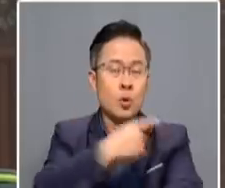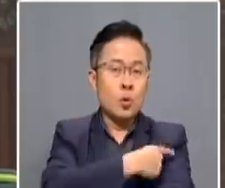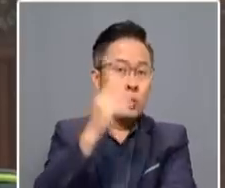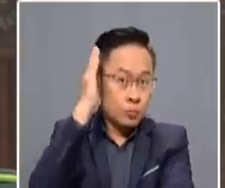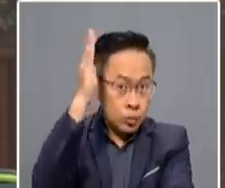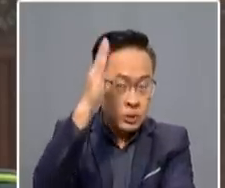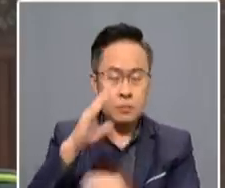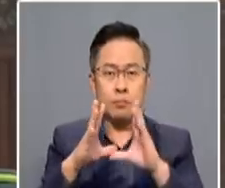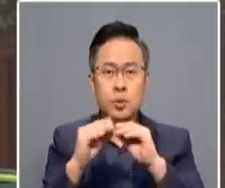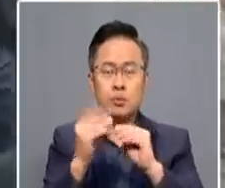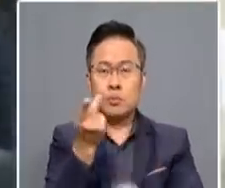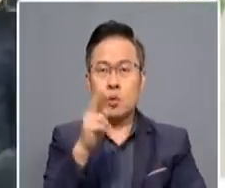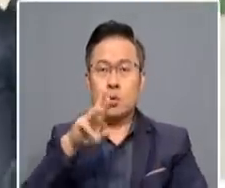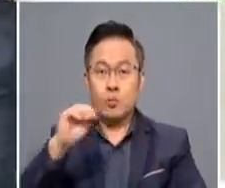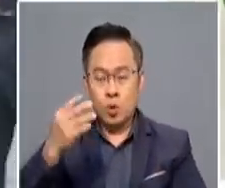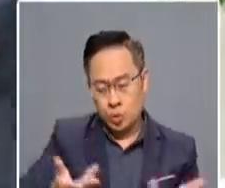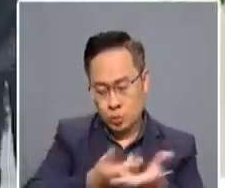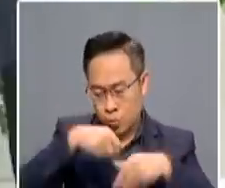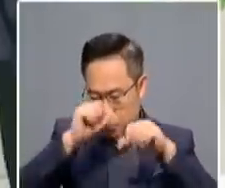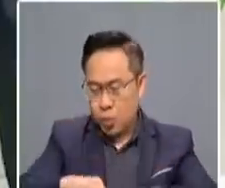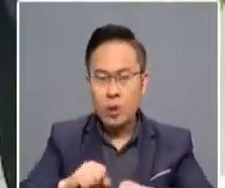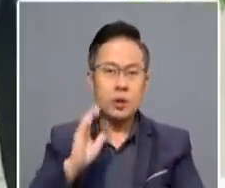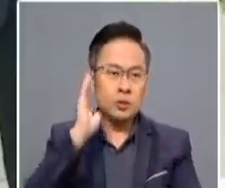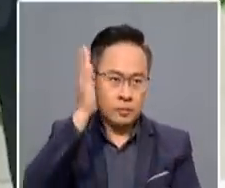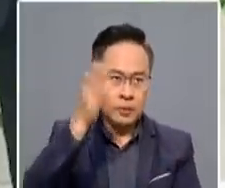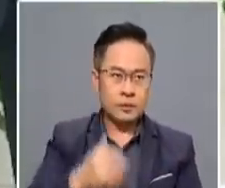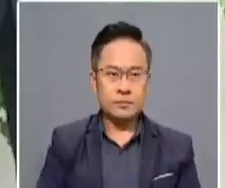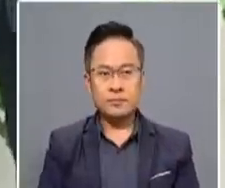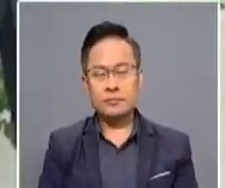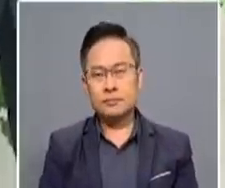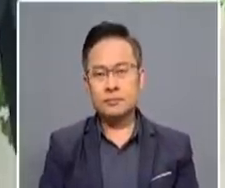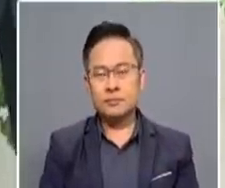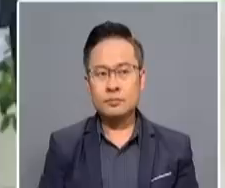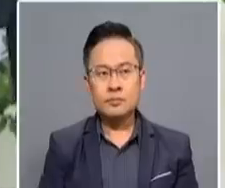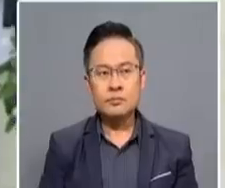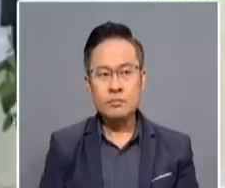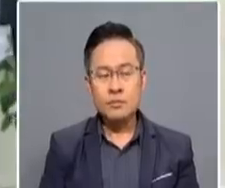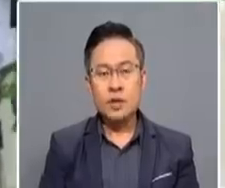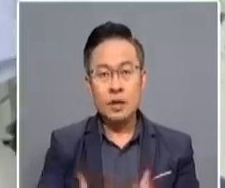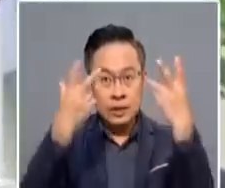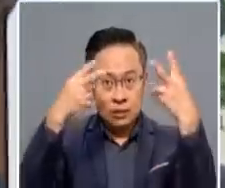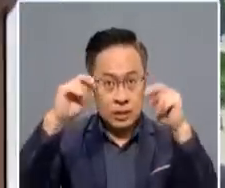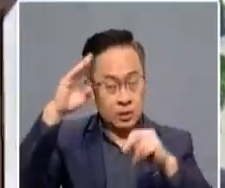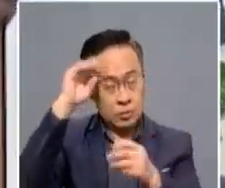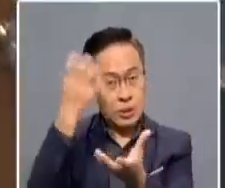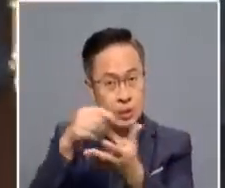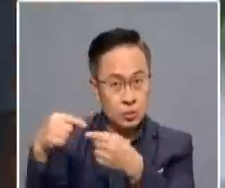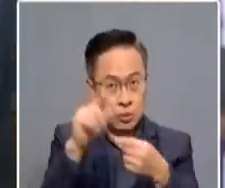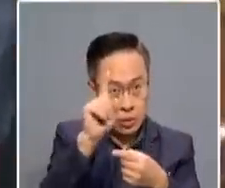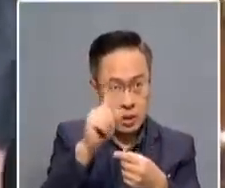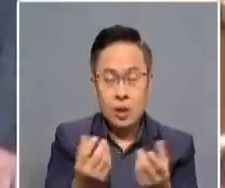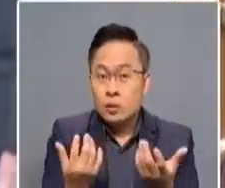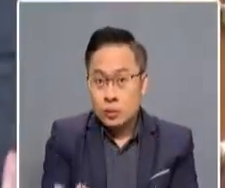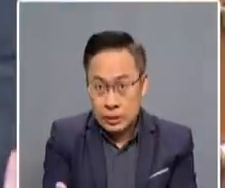อกไปว่าในการประชุมคณะรัฐมนตรีเพื่อจะเตรียมเรื่องเหล่านี้ให้พร้อมนะฮะ ค่ะซึ่งนายกรัฐมนตรีก็ระบุนะคะว่าย้ำเลย